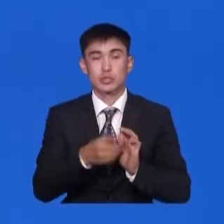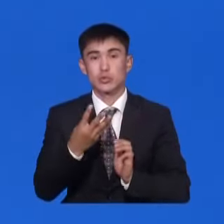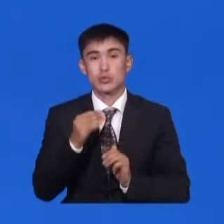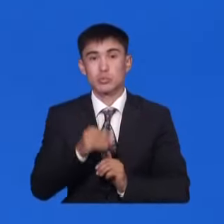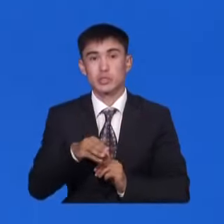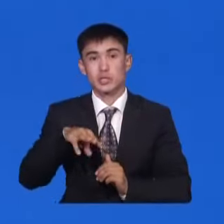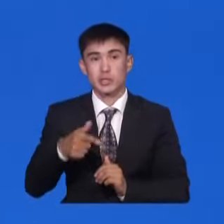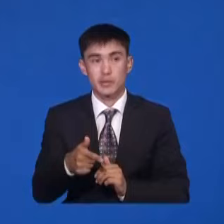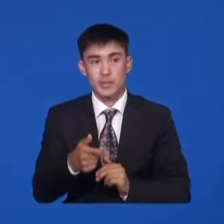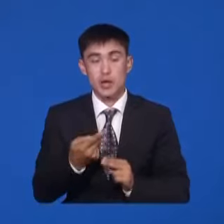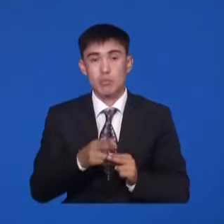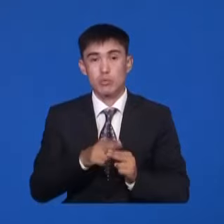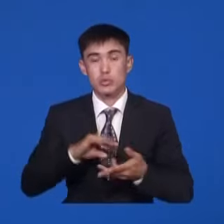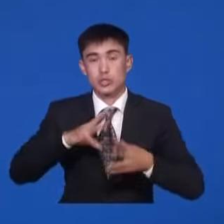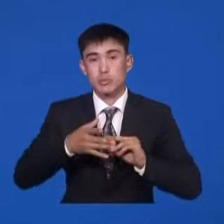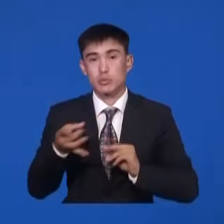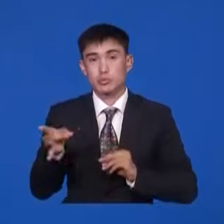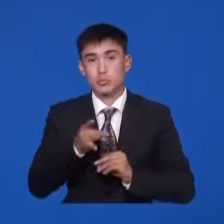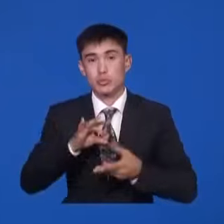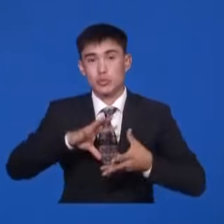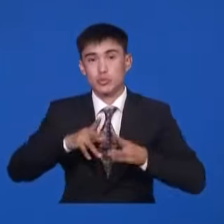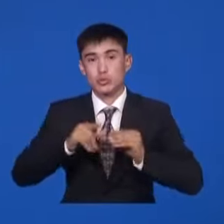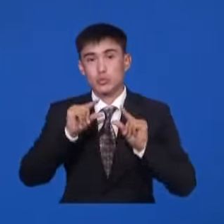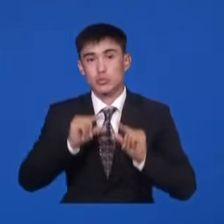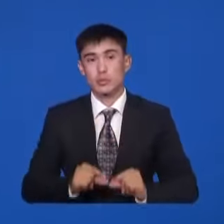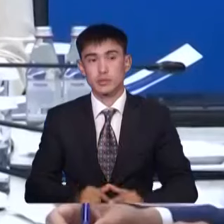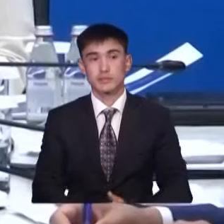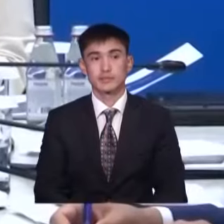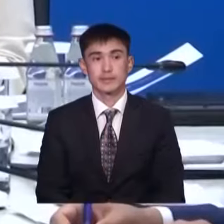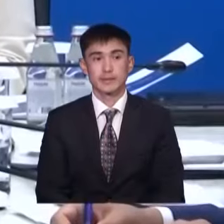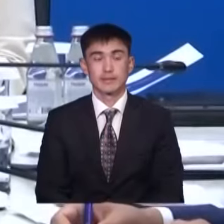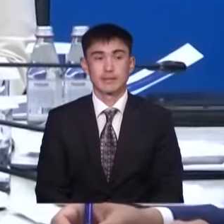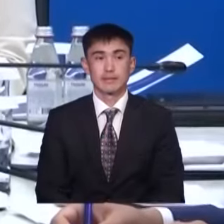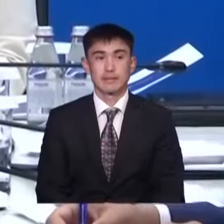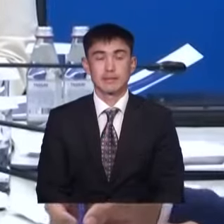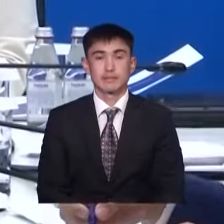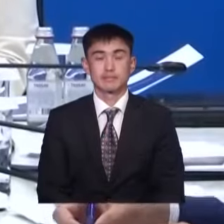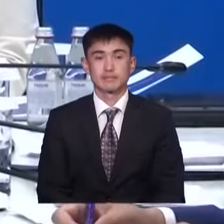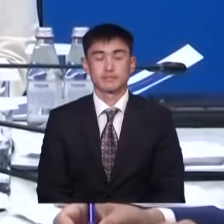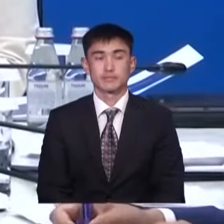227,4 мың теңге. Бұл жалпы республикалық көрсеткіштен төмен.